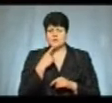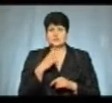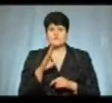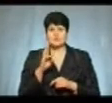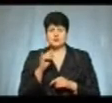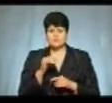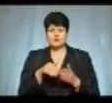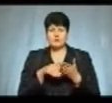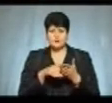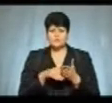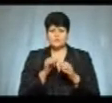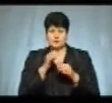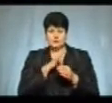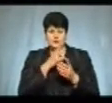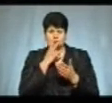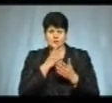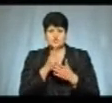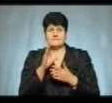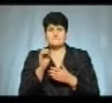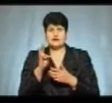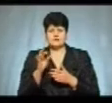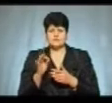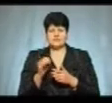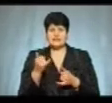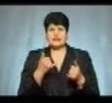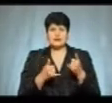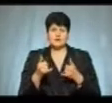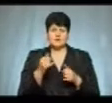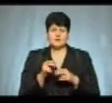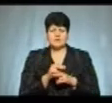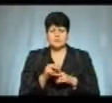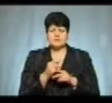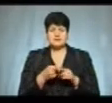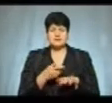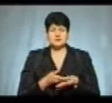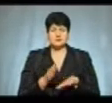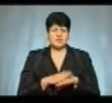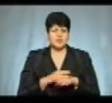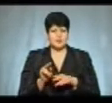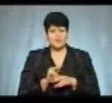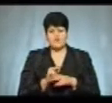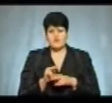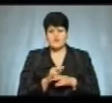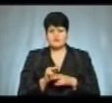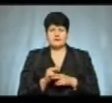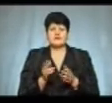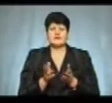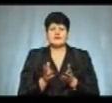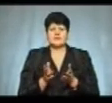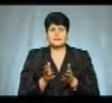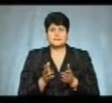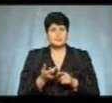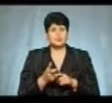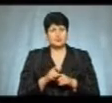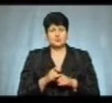дитини так, щоб лікар міг побачити вени. Хіміотерапія – це складне і тяжке лікування, яке